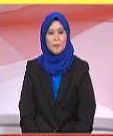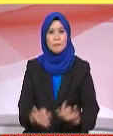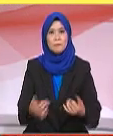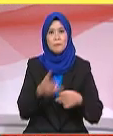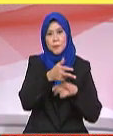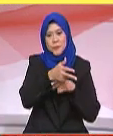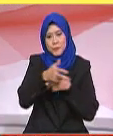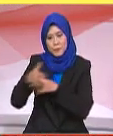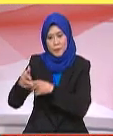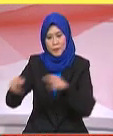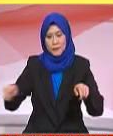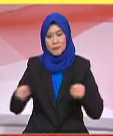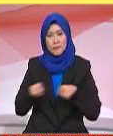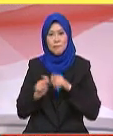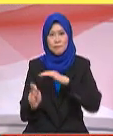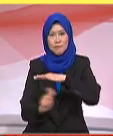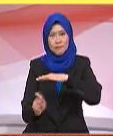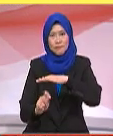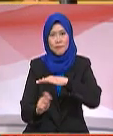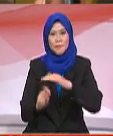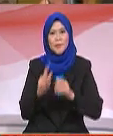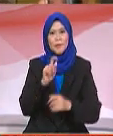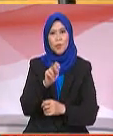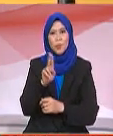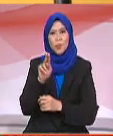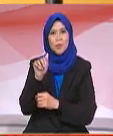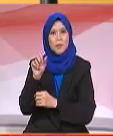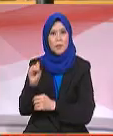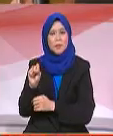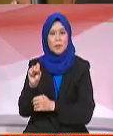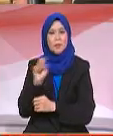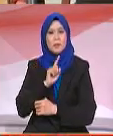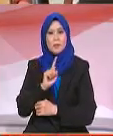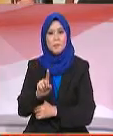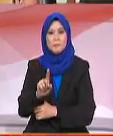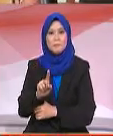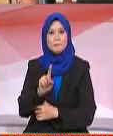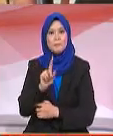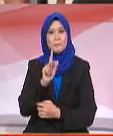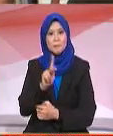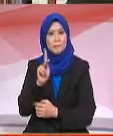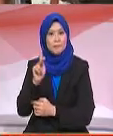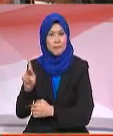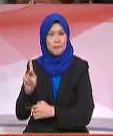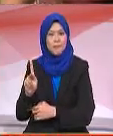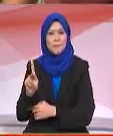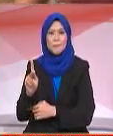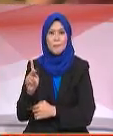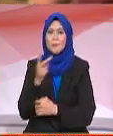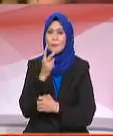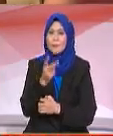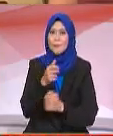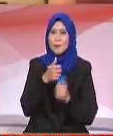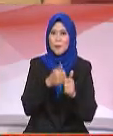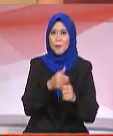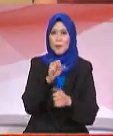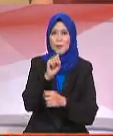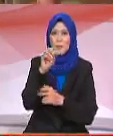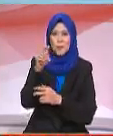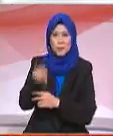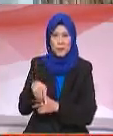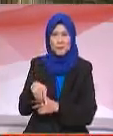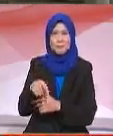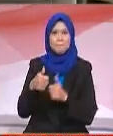tinjauan di Pusat Asuhan Tunas Islam Pasti Al-Amin Taman Millennium Kingfisher, Kota Kinabalu mendapati SOP dipatuhi